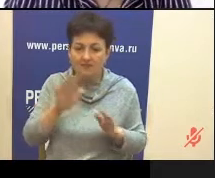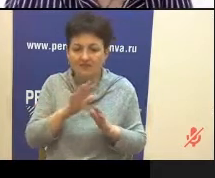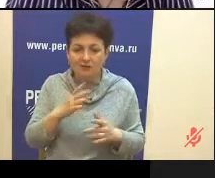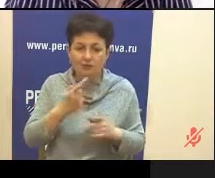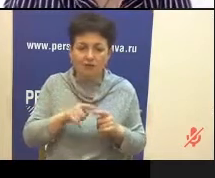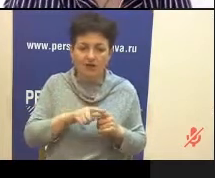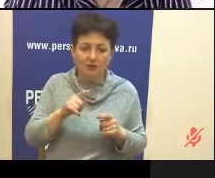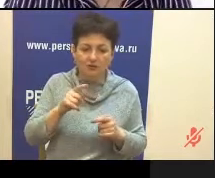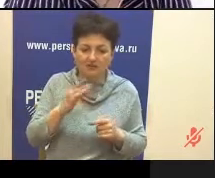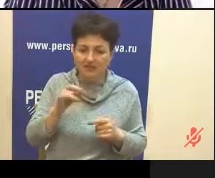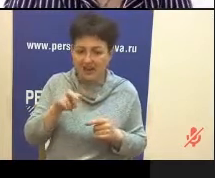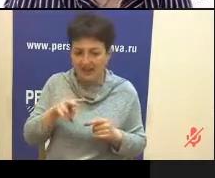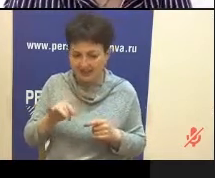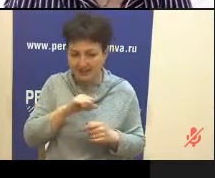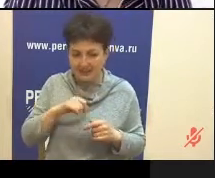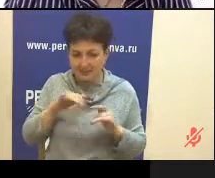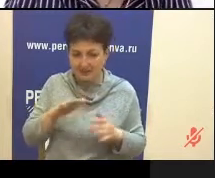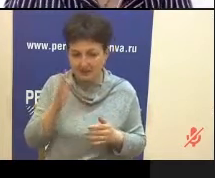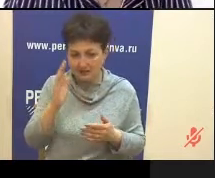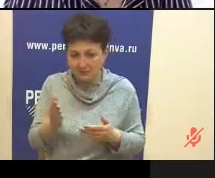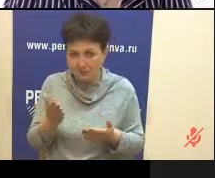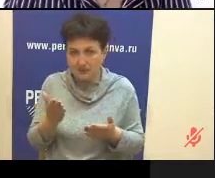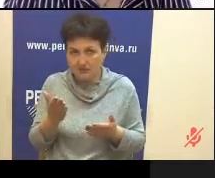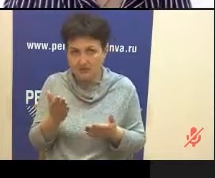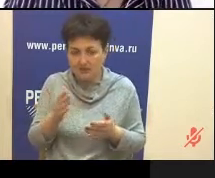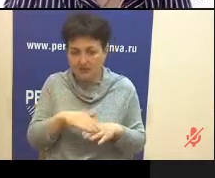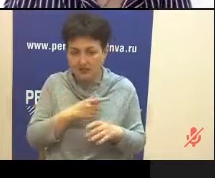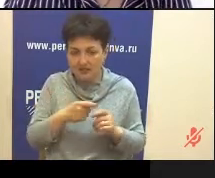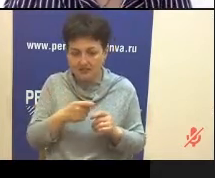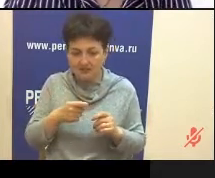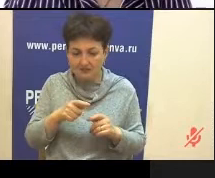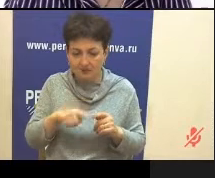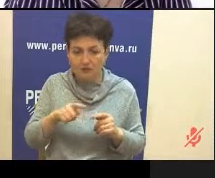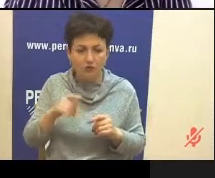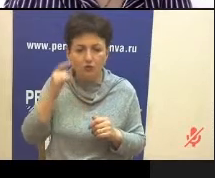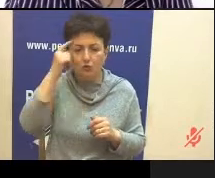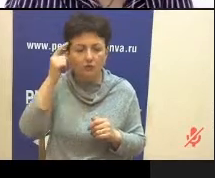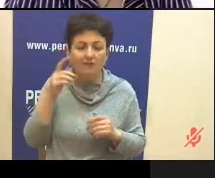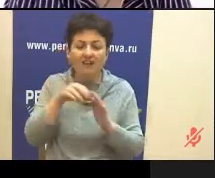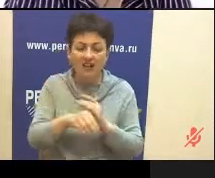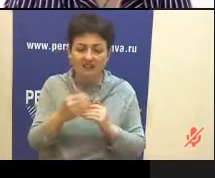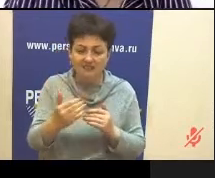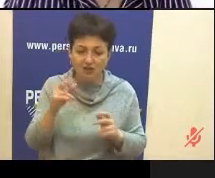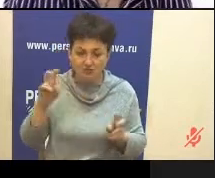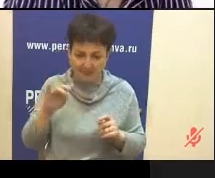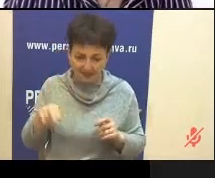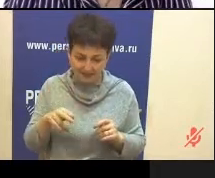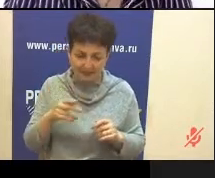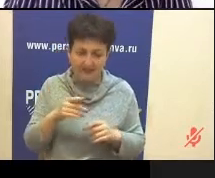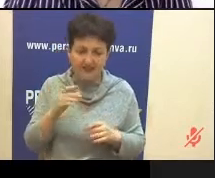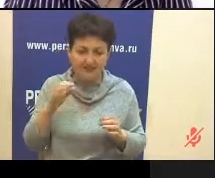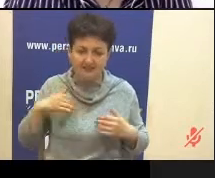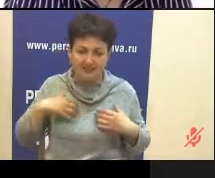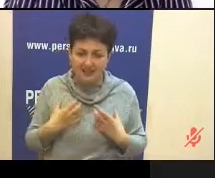угодно, которая вряд ли на самом деле будет долгосрочно заботиться о вашей репутации и вкладываться в ваш бренд. Вот,